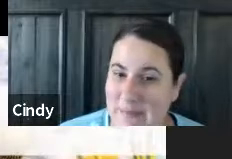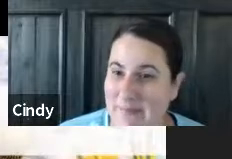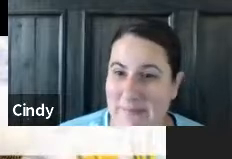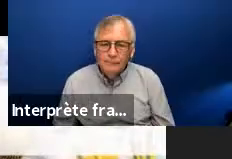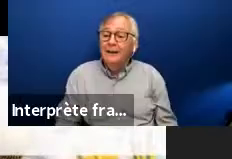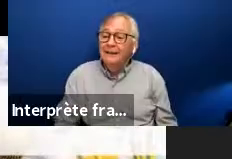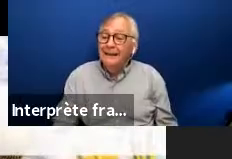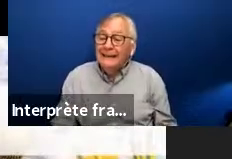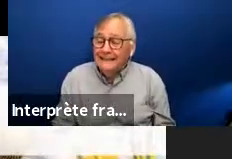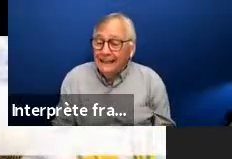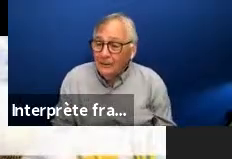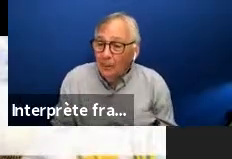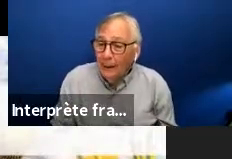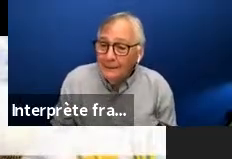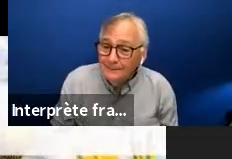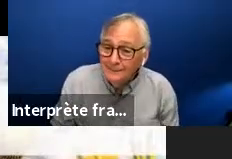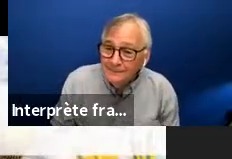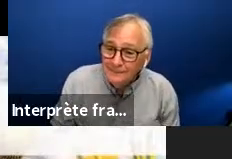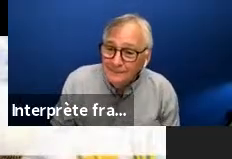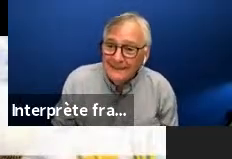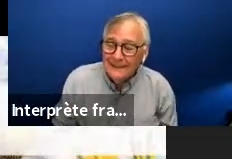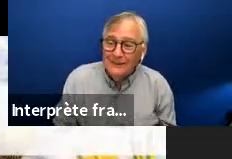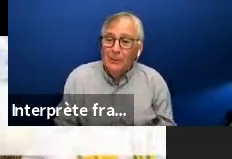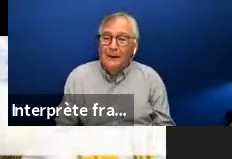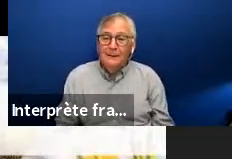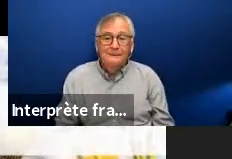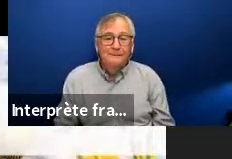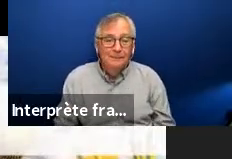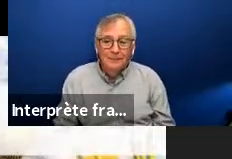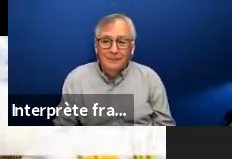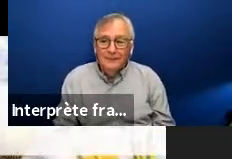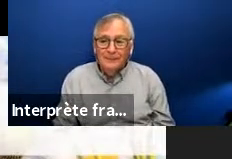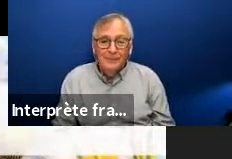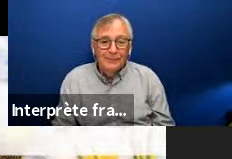Non? Oui, exactement. Exactement.